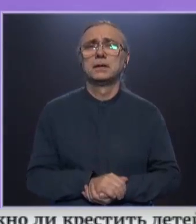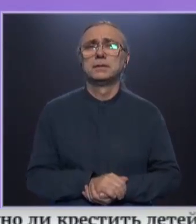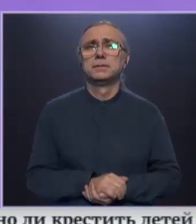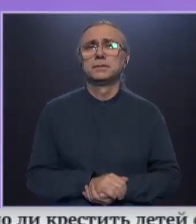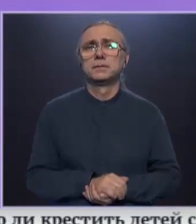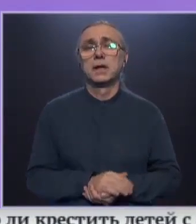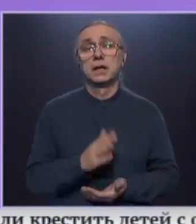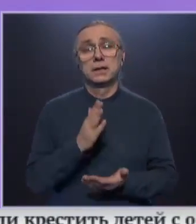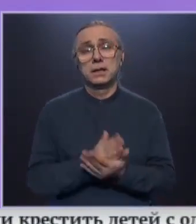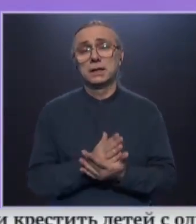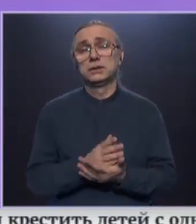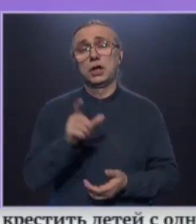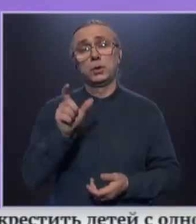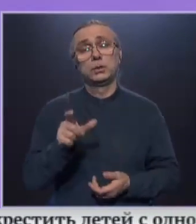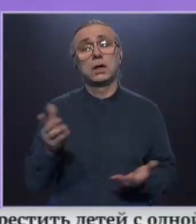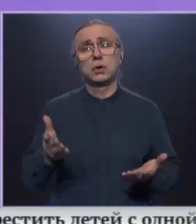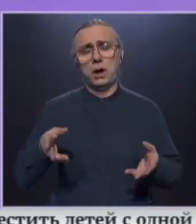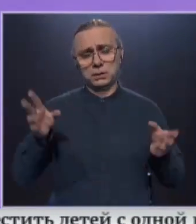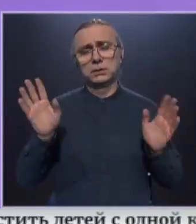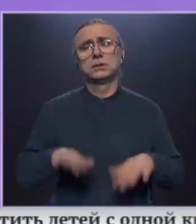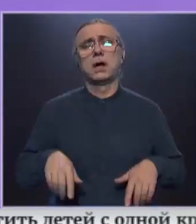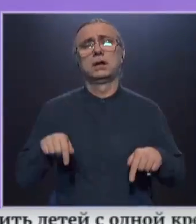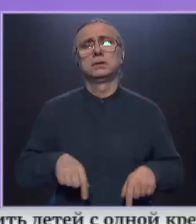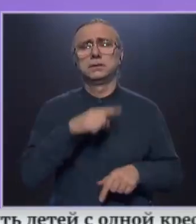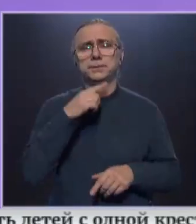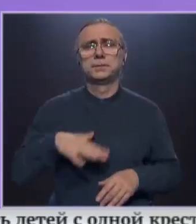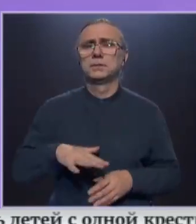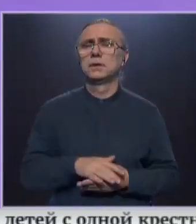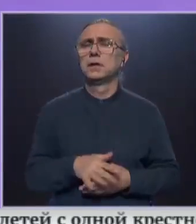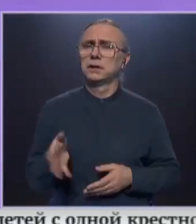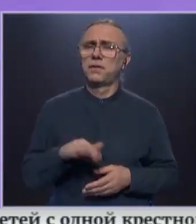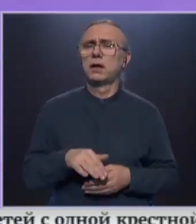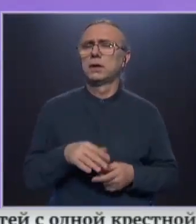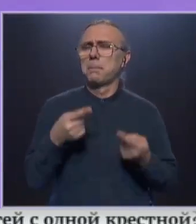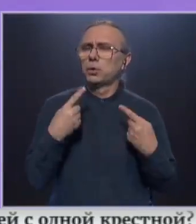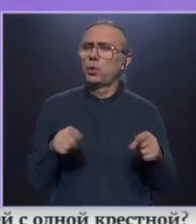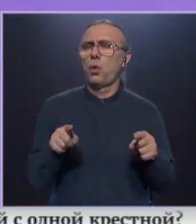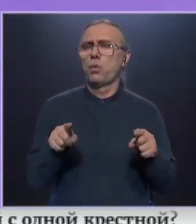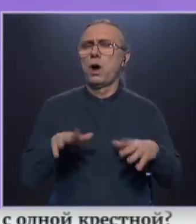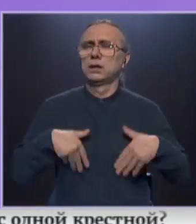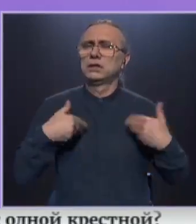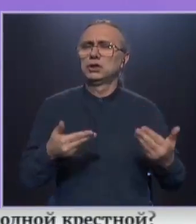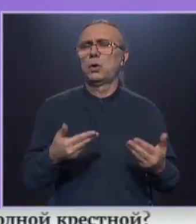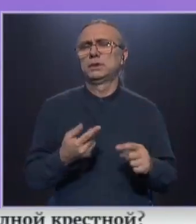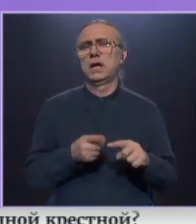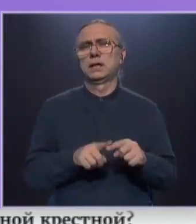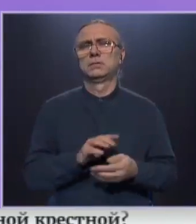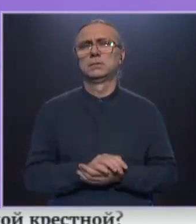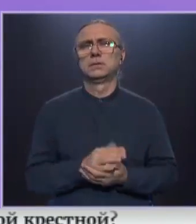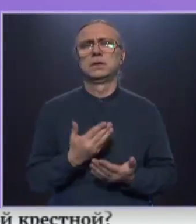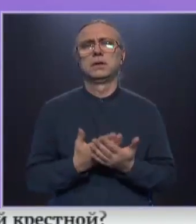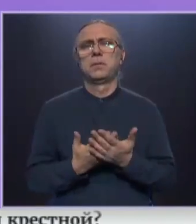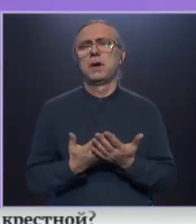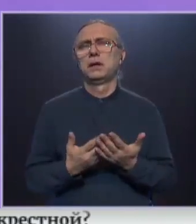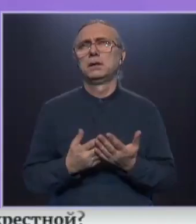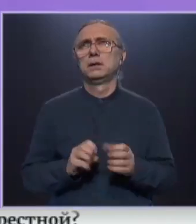здесь люди, которые остались, давайте, в общем-то, по-другому как-то к этому отнесемся. Салют на День